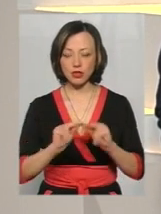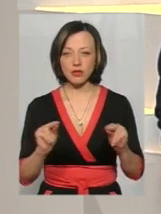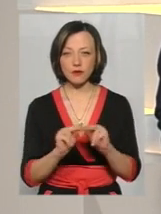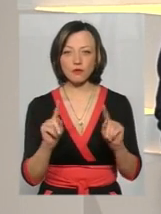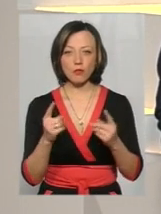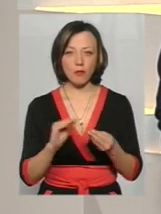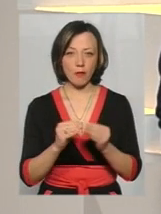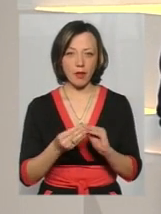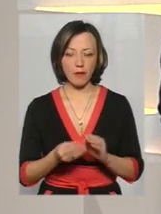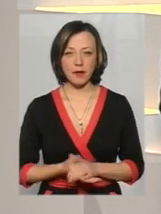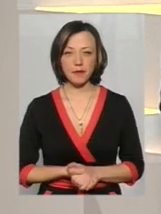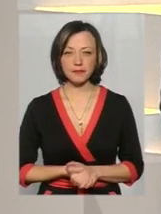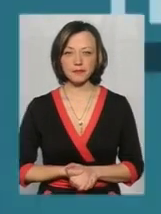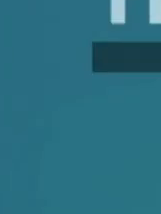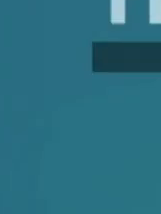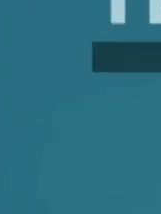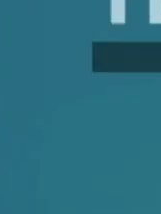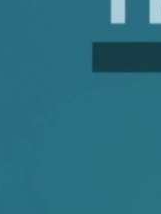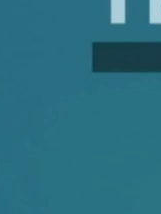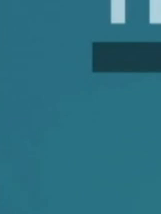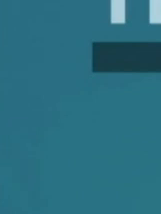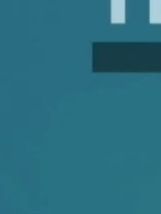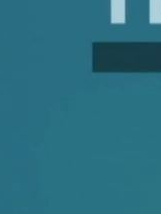чому ж проблема. Прошу.